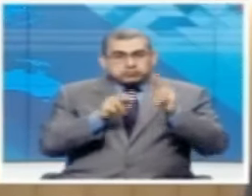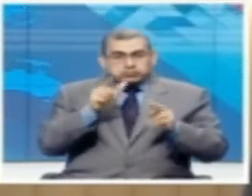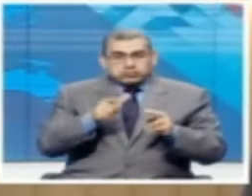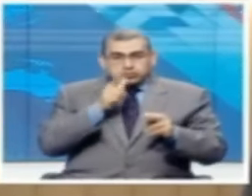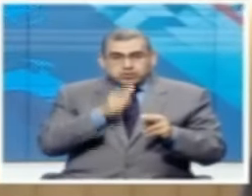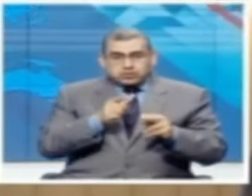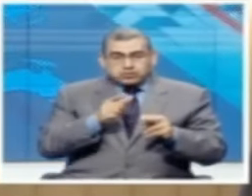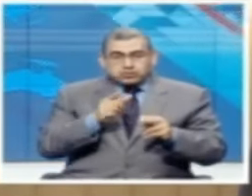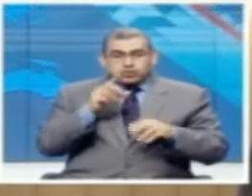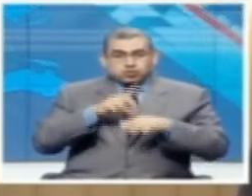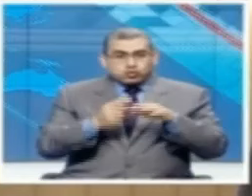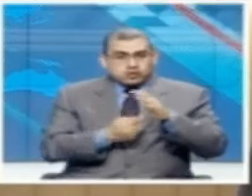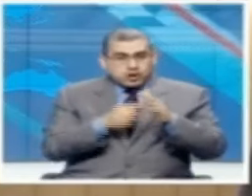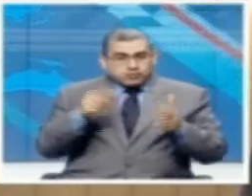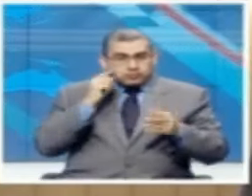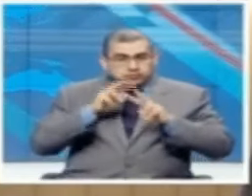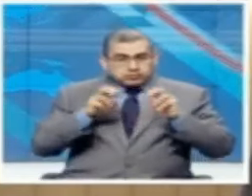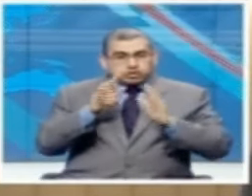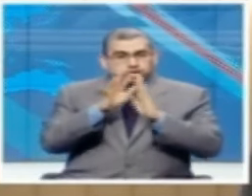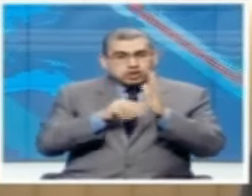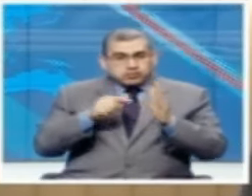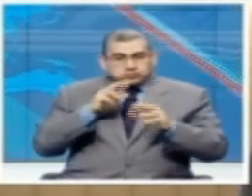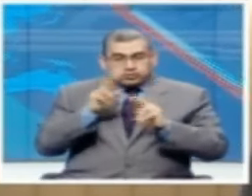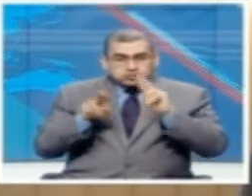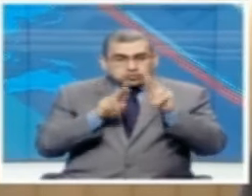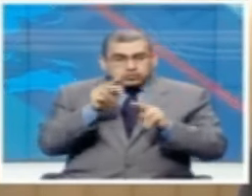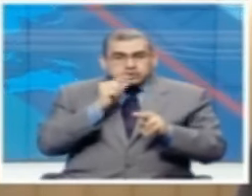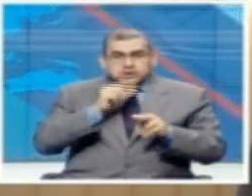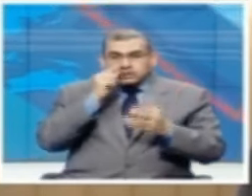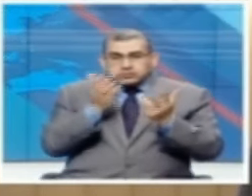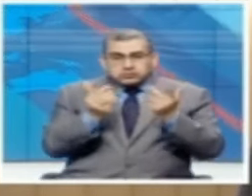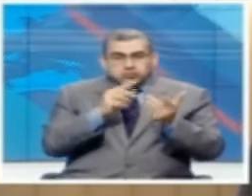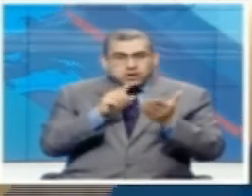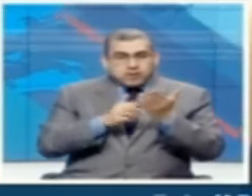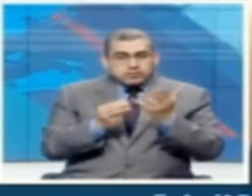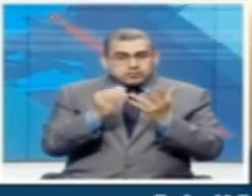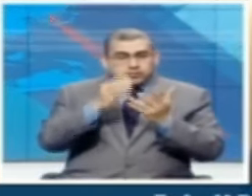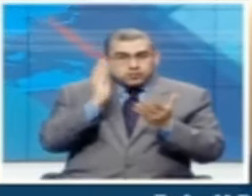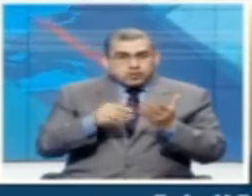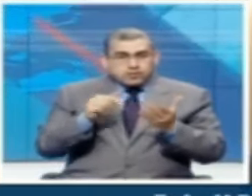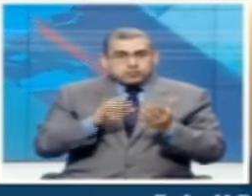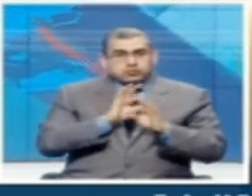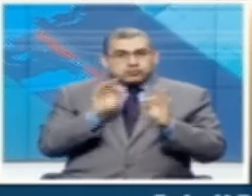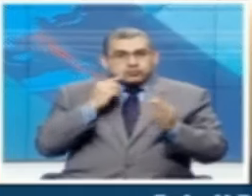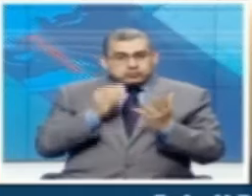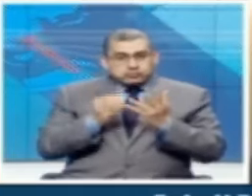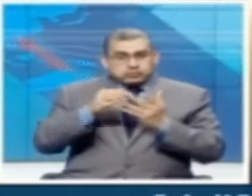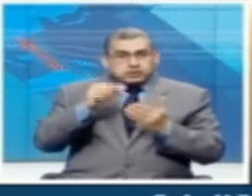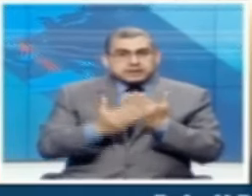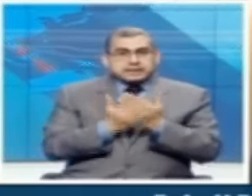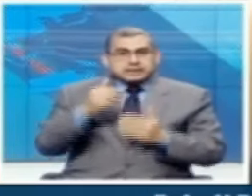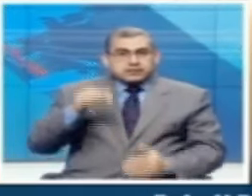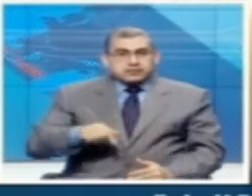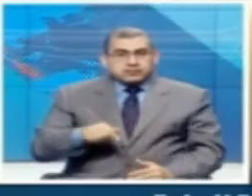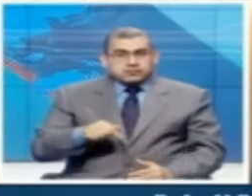رجال الطب والتاكد بالفعل من هذه الخطوات اظن اننا في سنستقبل مرحله جديده